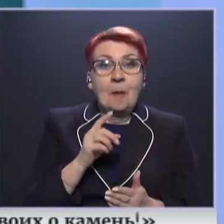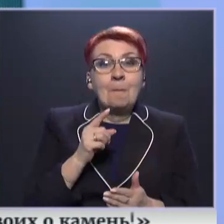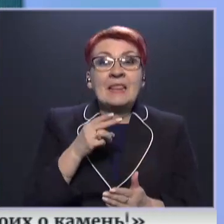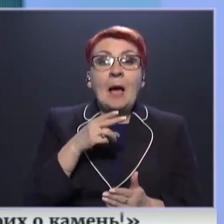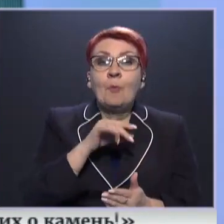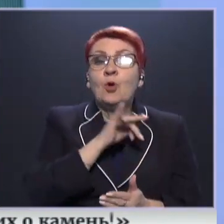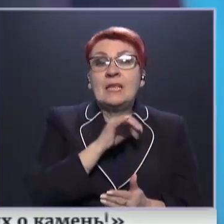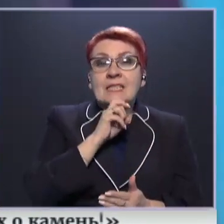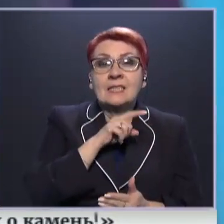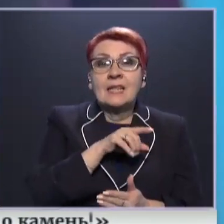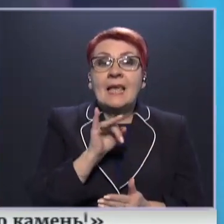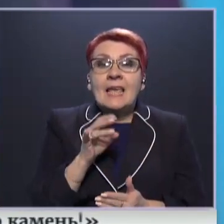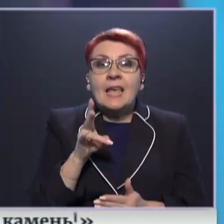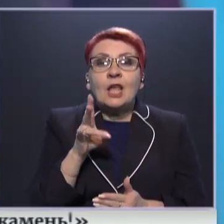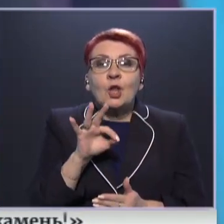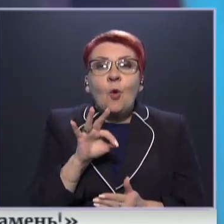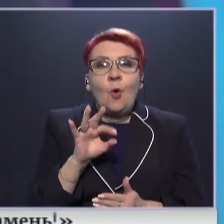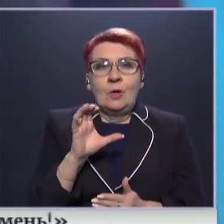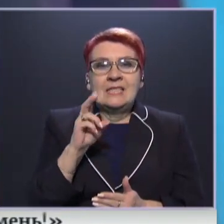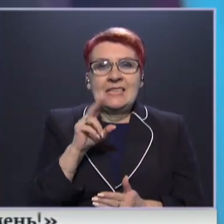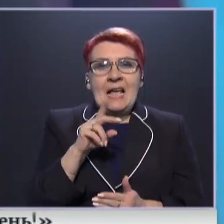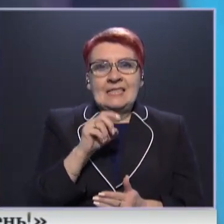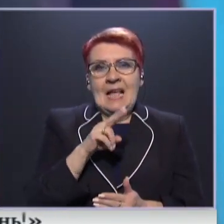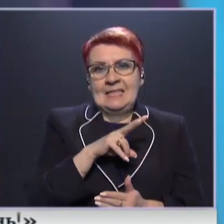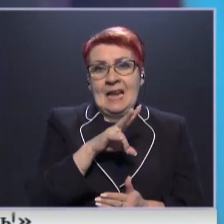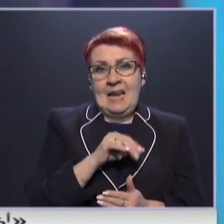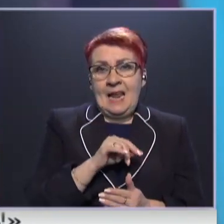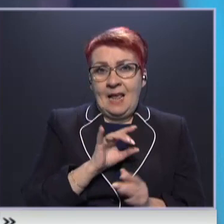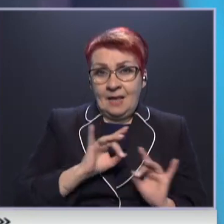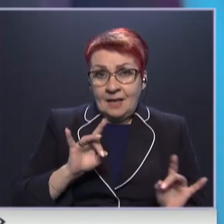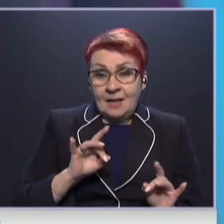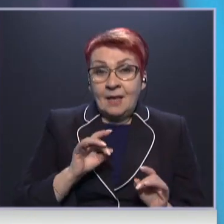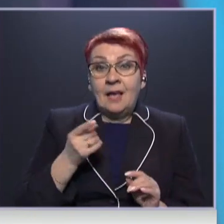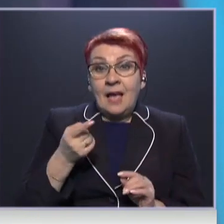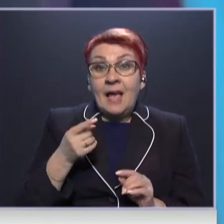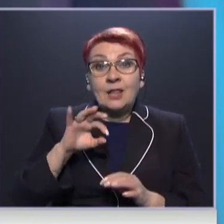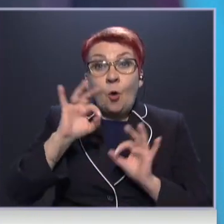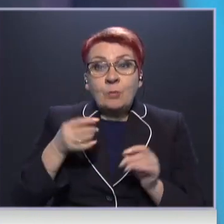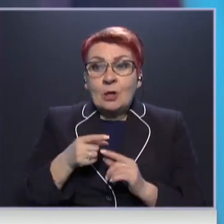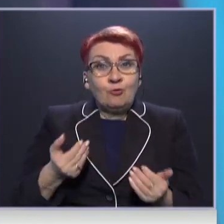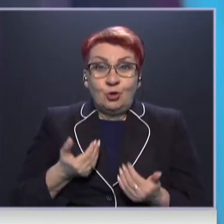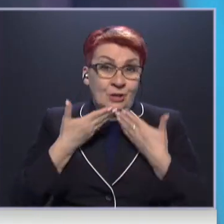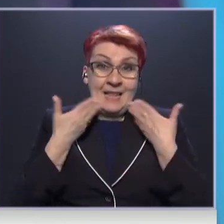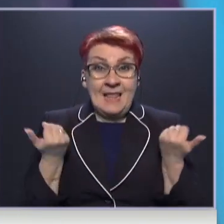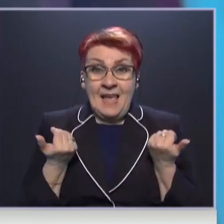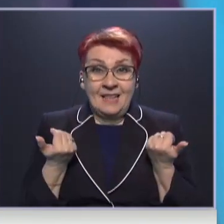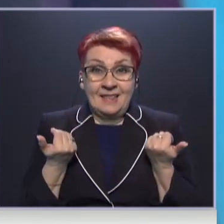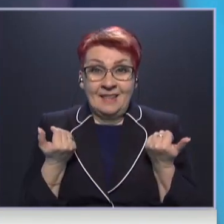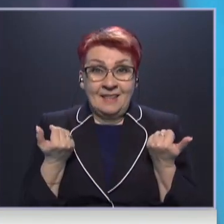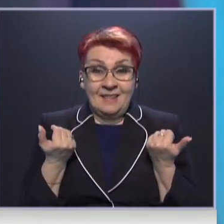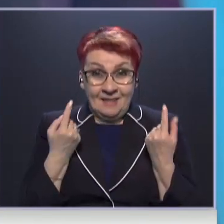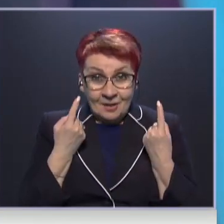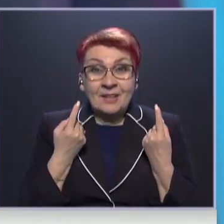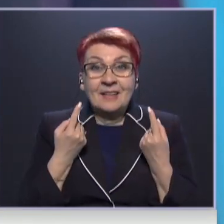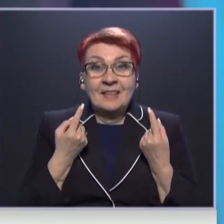они иносказательны, они рассказывают, но через образы, которые вот в жизни не встречаются. Поэтому каждый образ, он